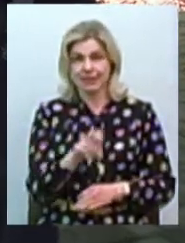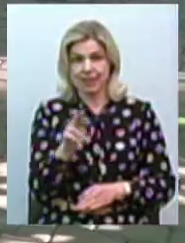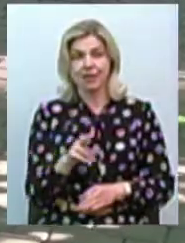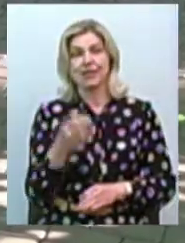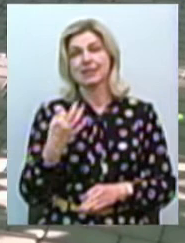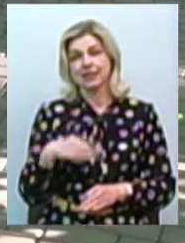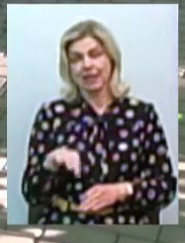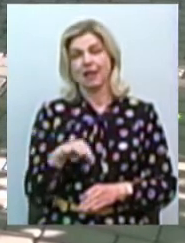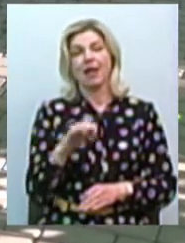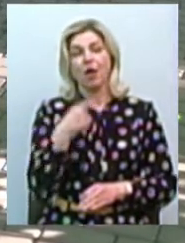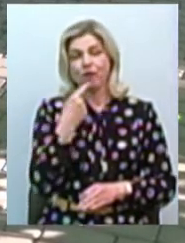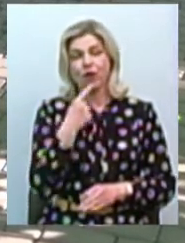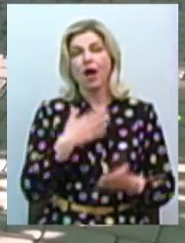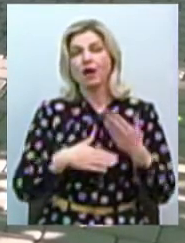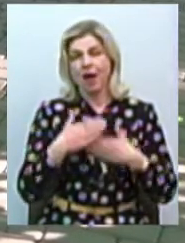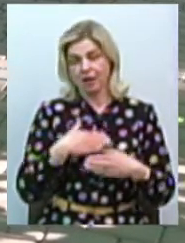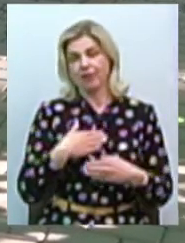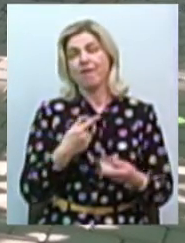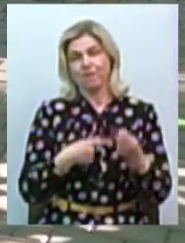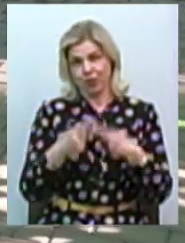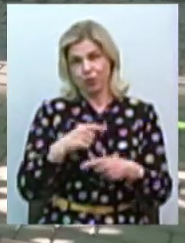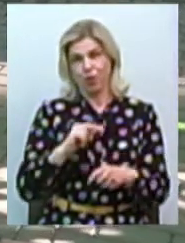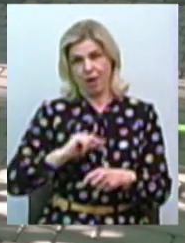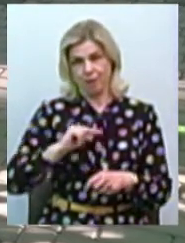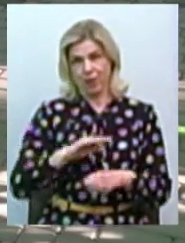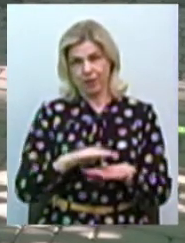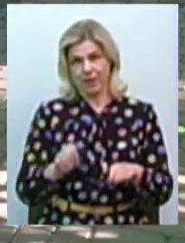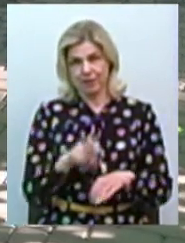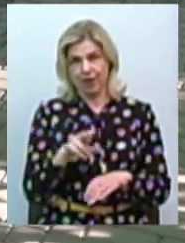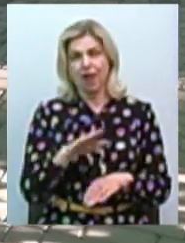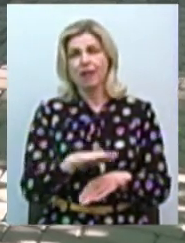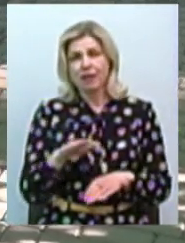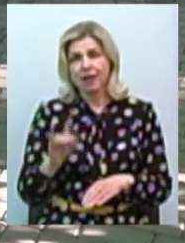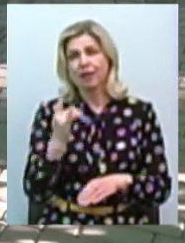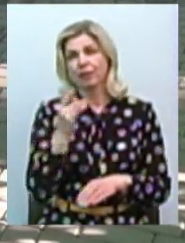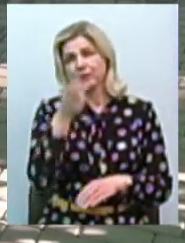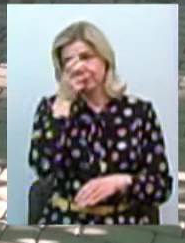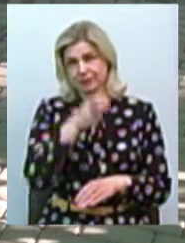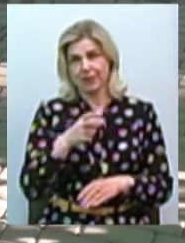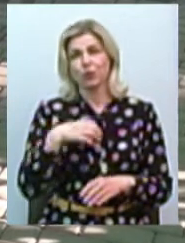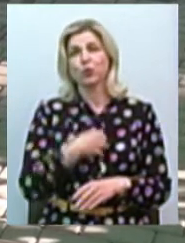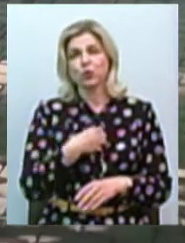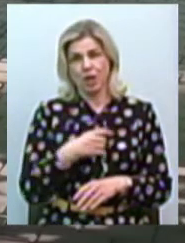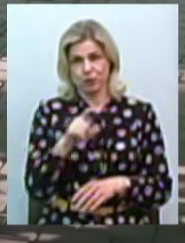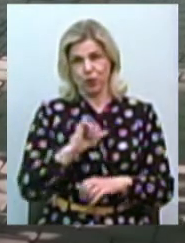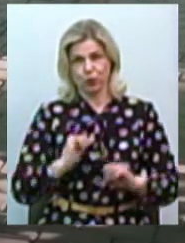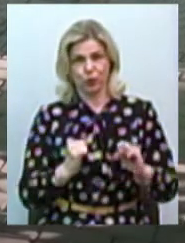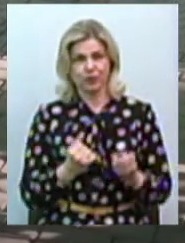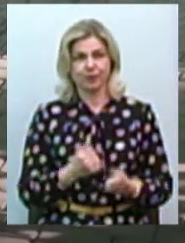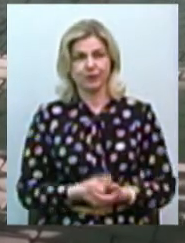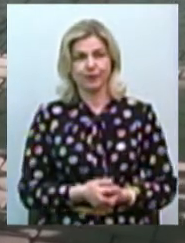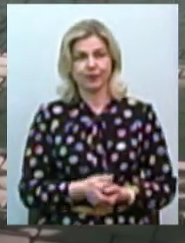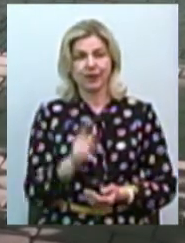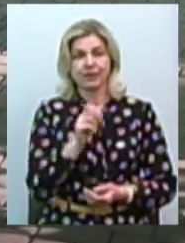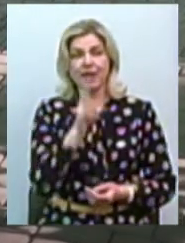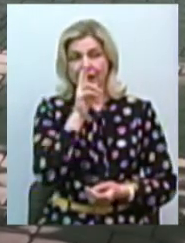Сергія. Говорить, рада відновленню роботи закладу. Дитина сумувала за друзями. Два місяці карантину, воно, звісно,